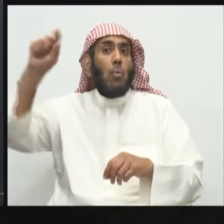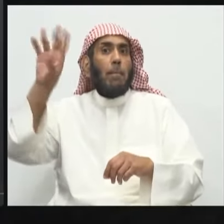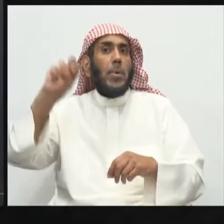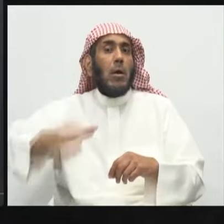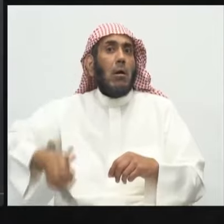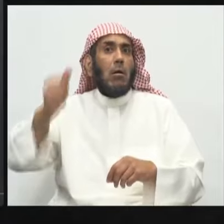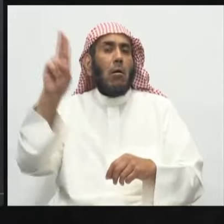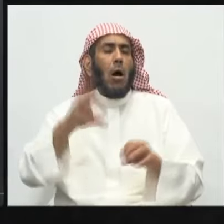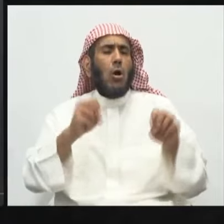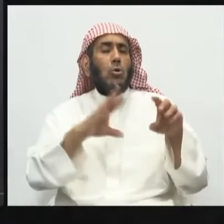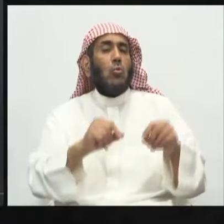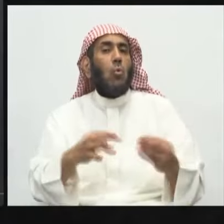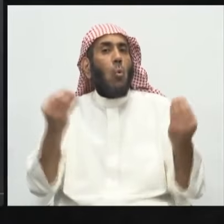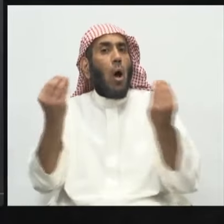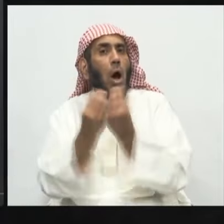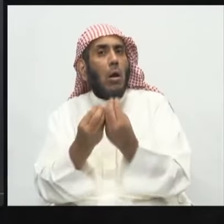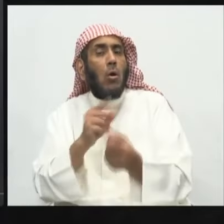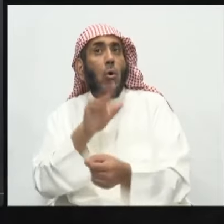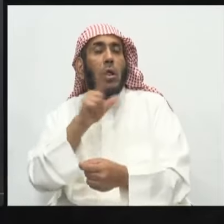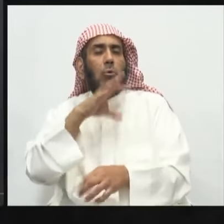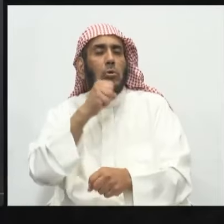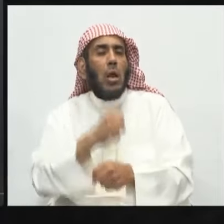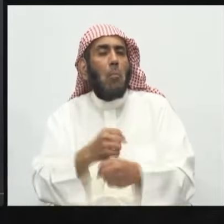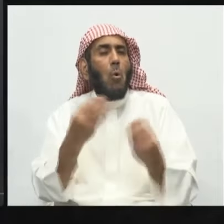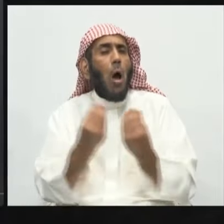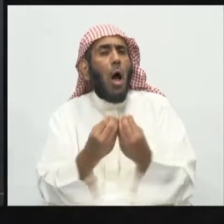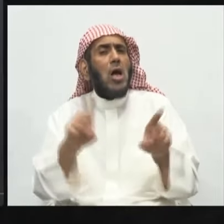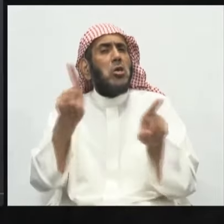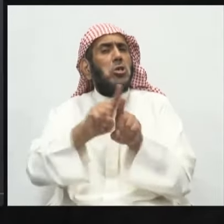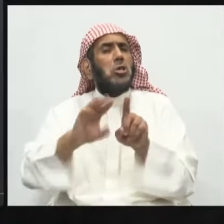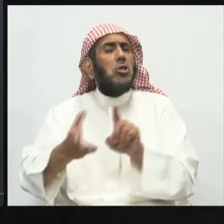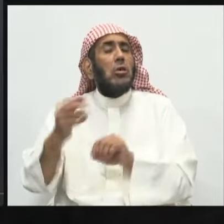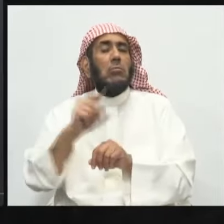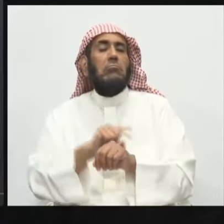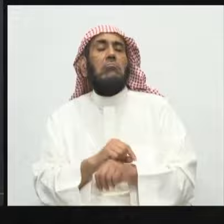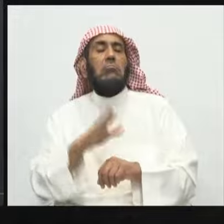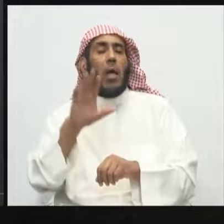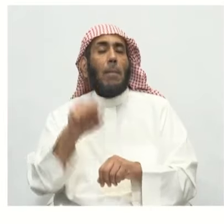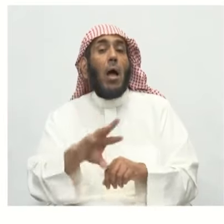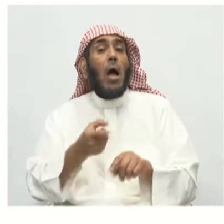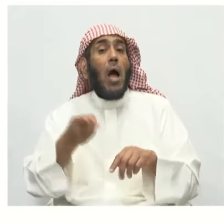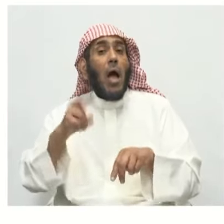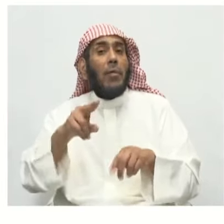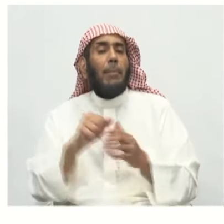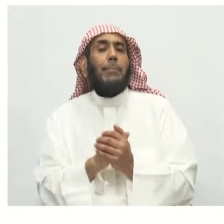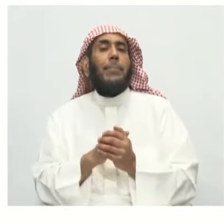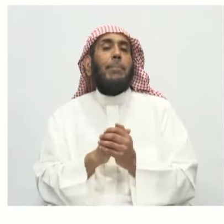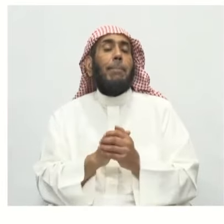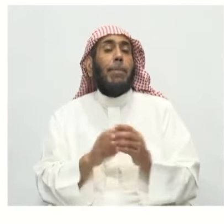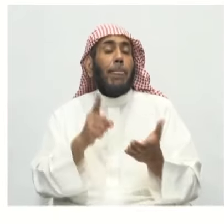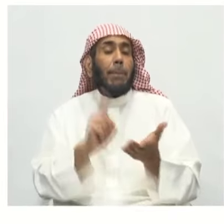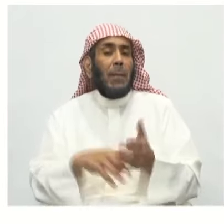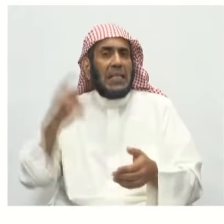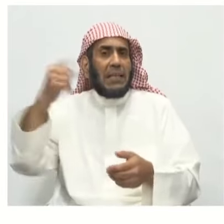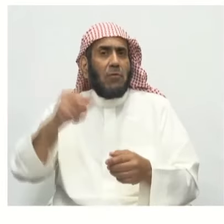وقرره النبي صلى الله عليه وسلم ماذا احسنتم بالشرك طيب ايضا ان السحر